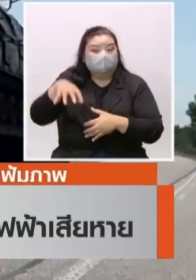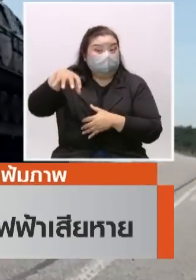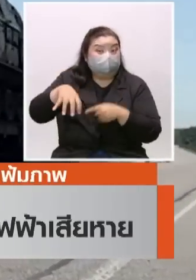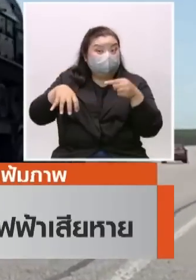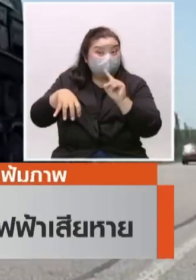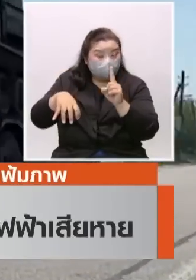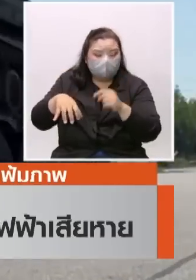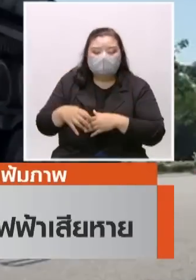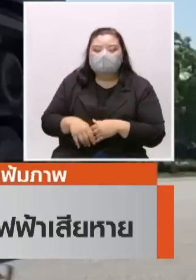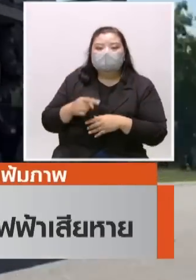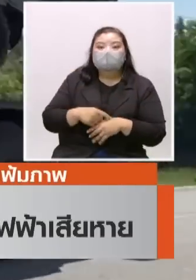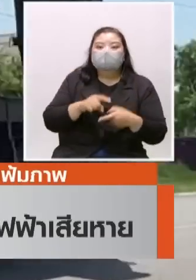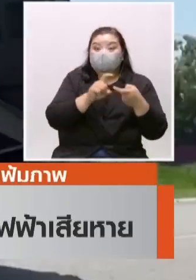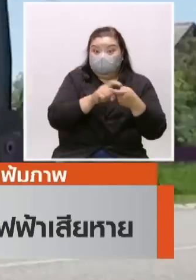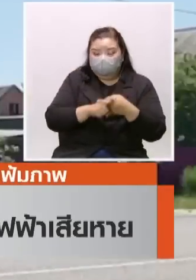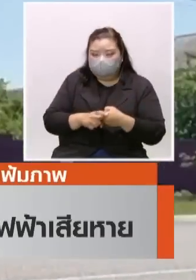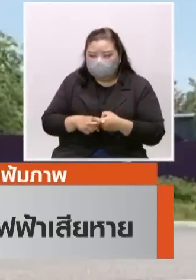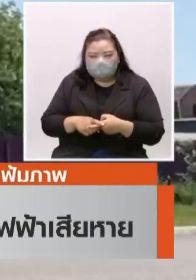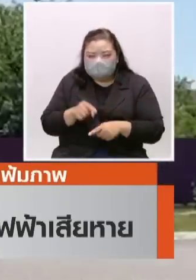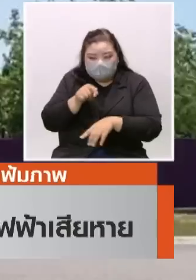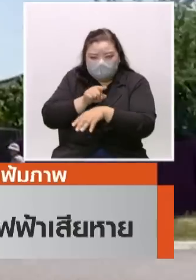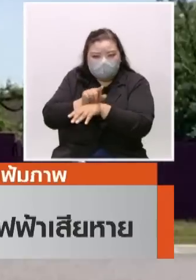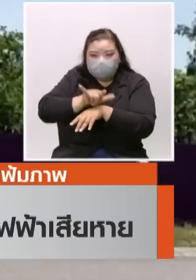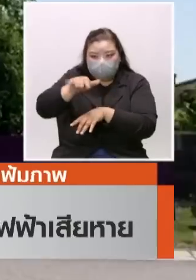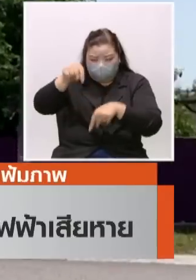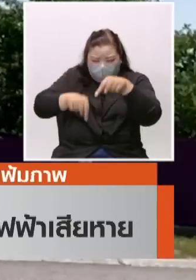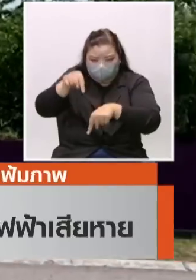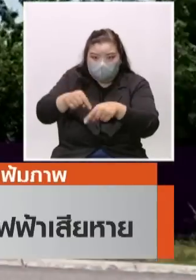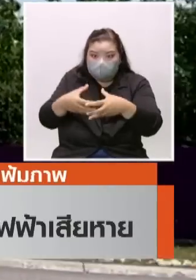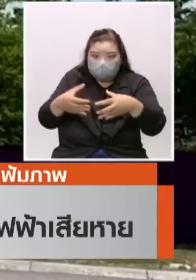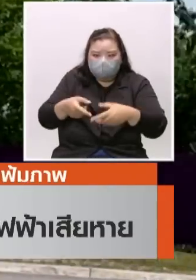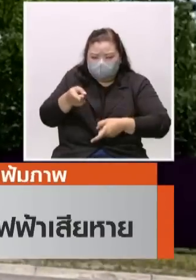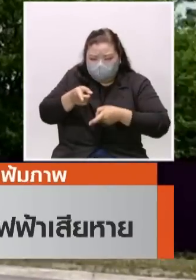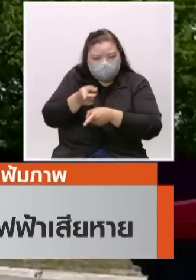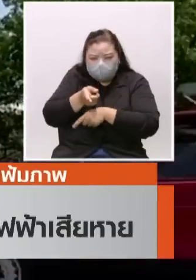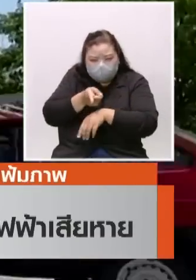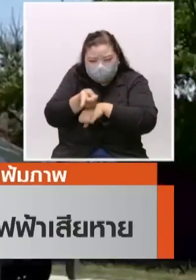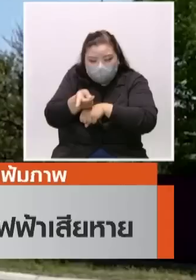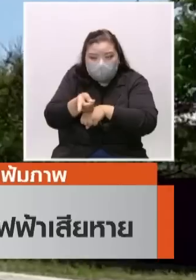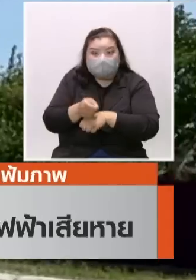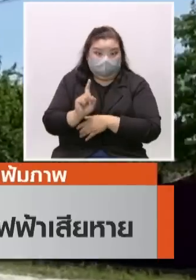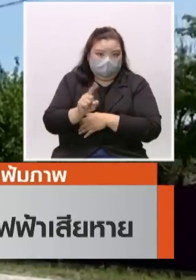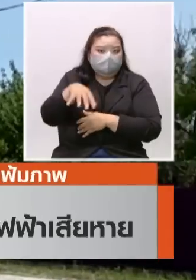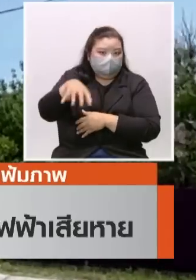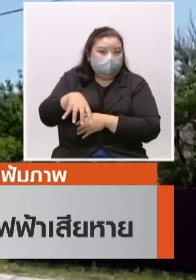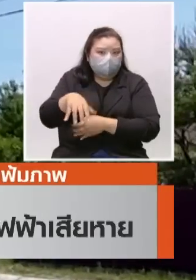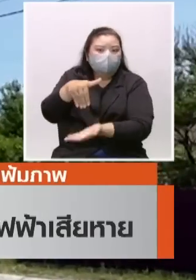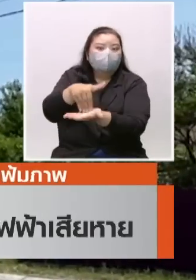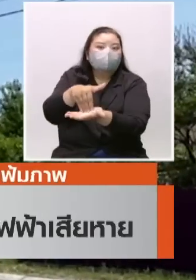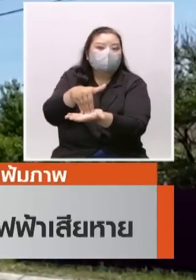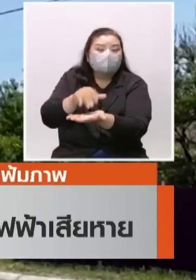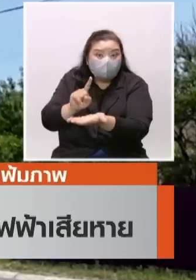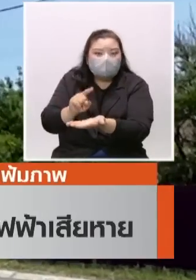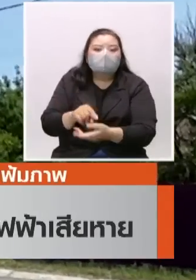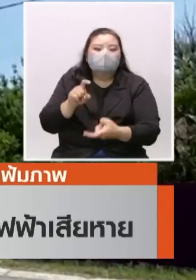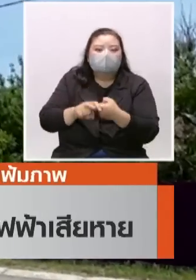ซถูกจมตีจากรัศียนอักมากโดยเซเบอร์โเซ์ ลิศีชาญส์และคูรอคโฟ เป็จดศูยกลางของแวลูหห่างซ์ที่รัศียน